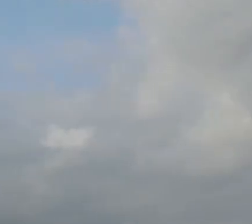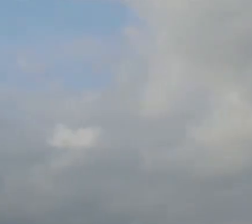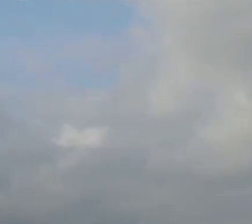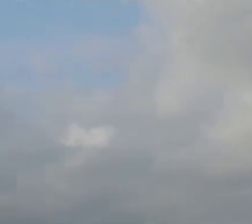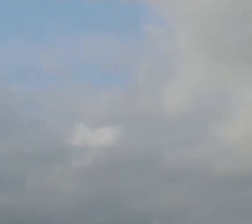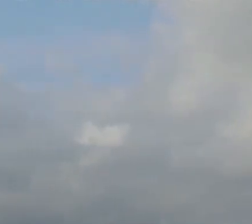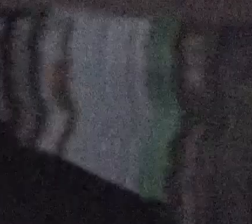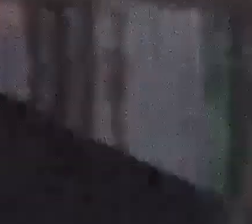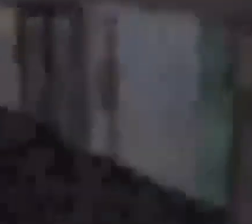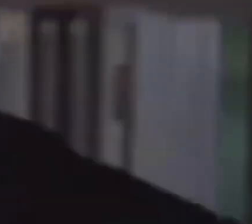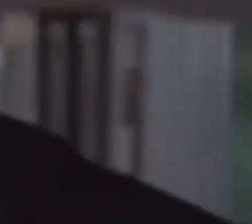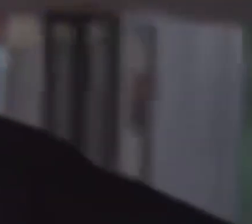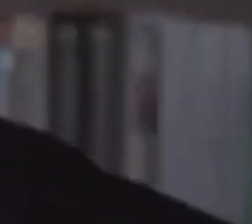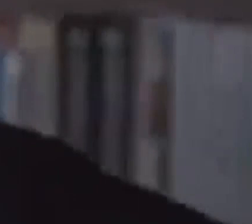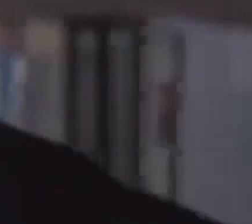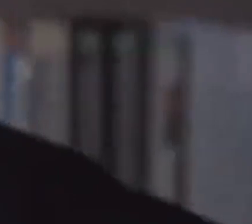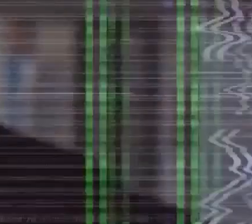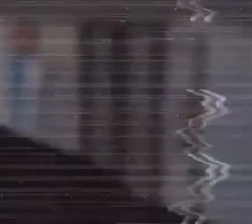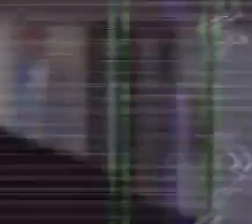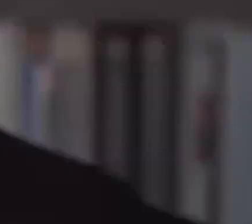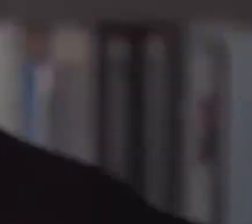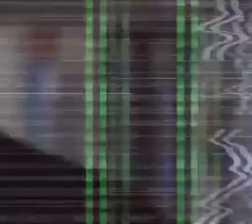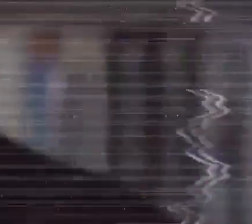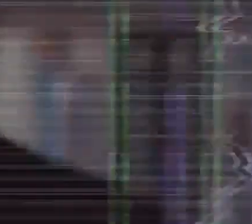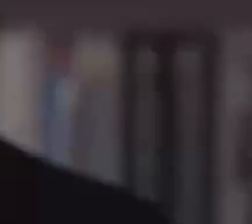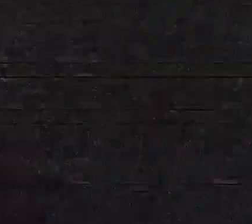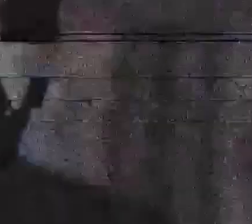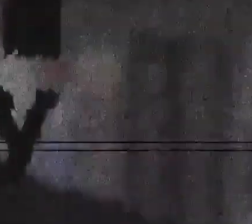и Библия». Игорь Петровский.